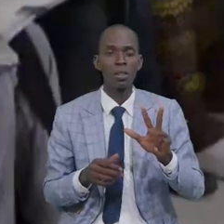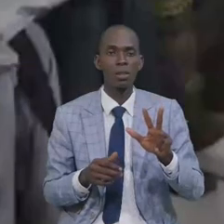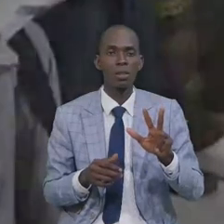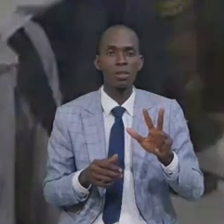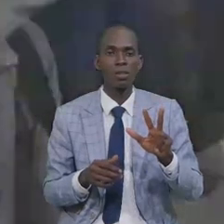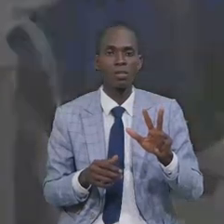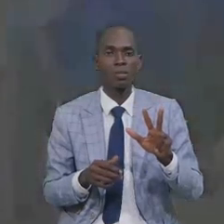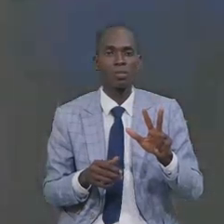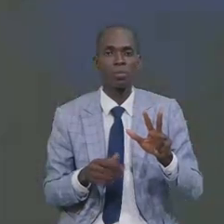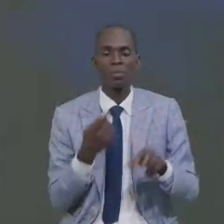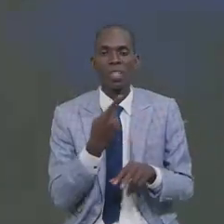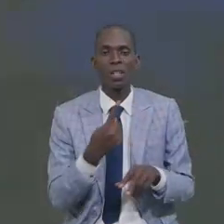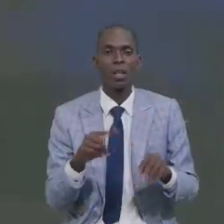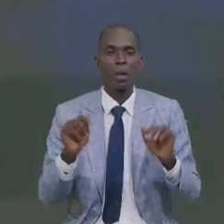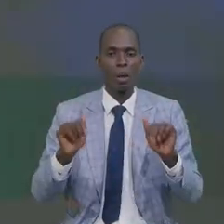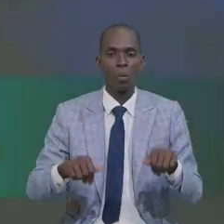élément.